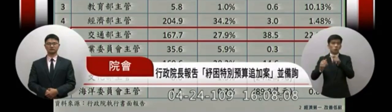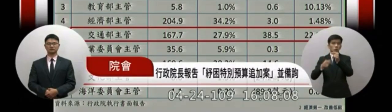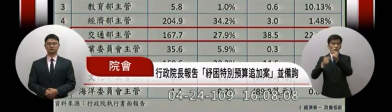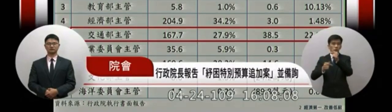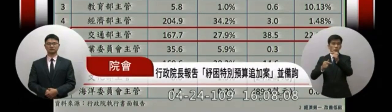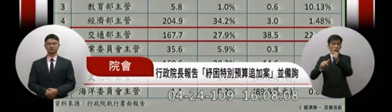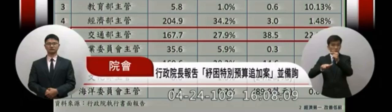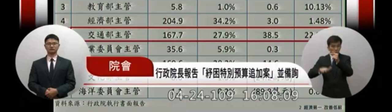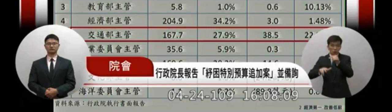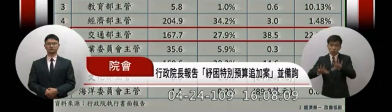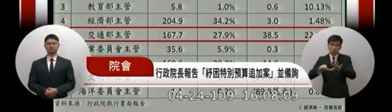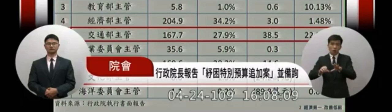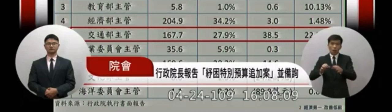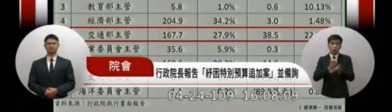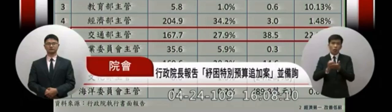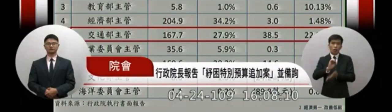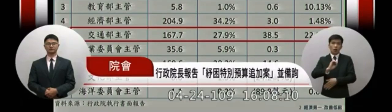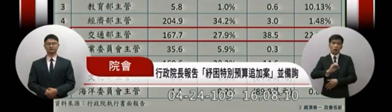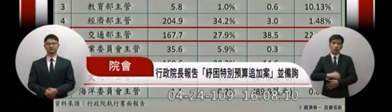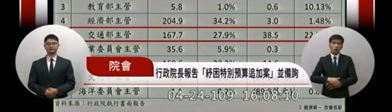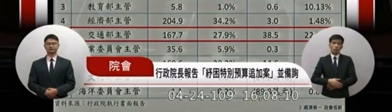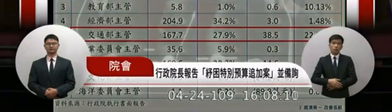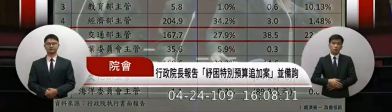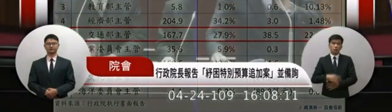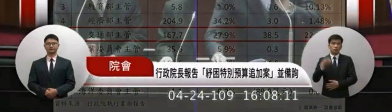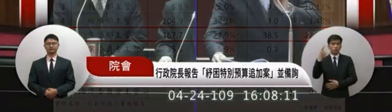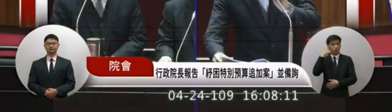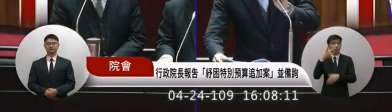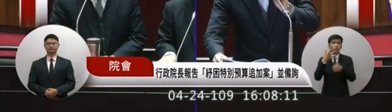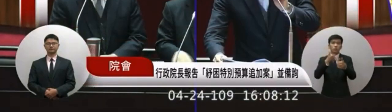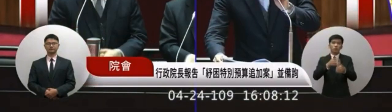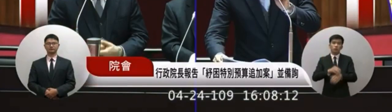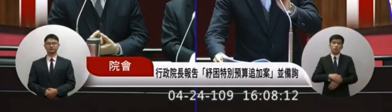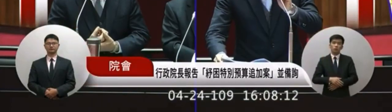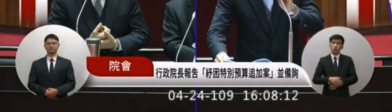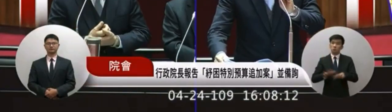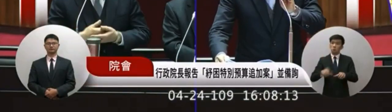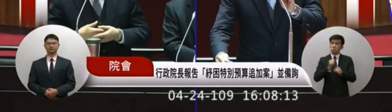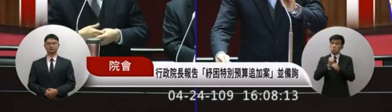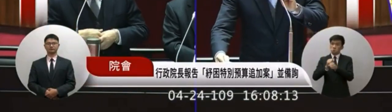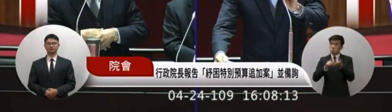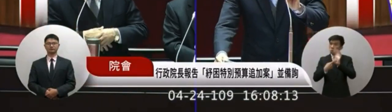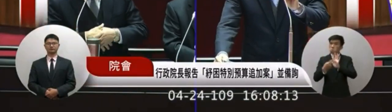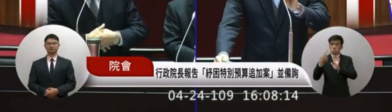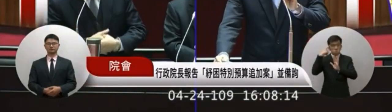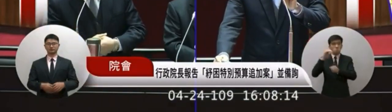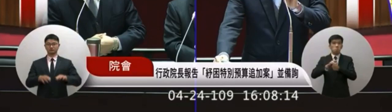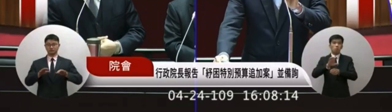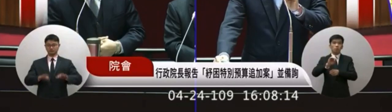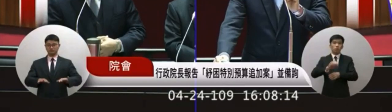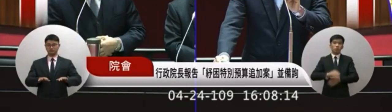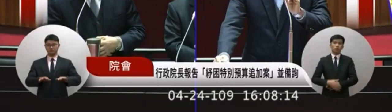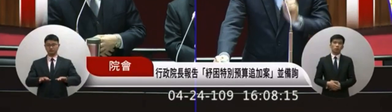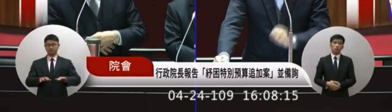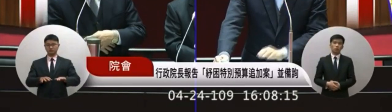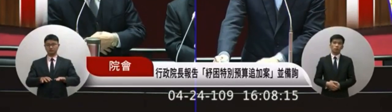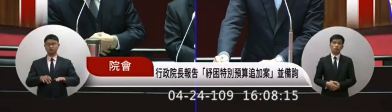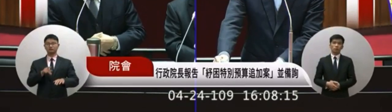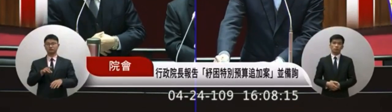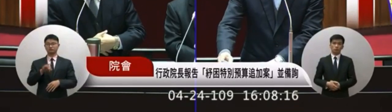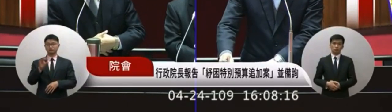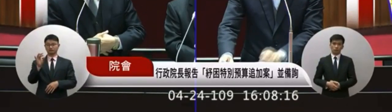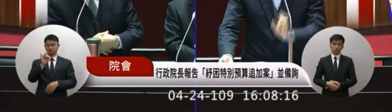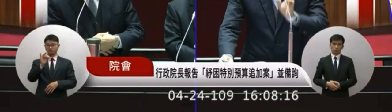零。请教院长，对这样的执行率，院长满不满意？ 现在已经到100多亿了，